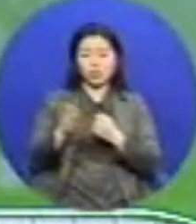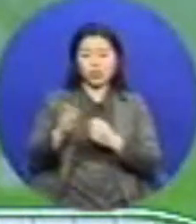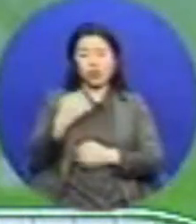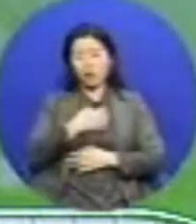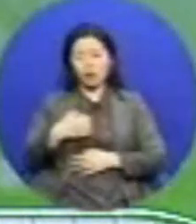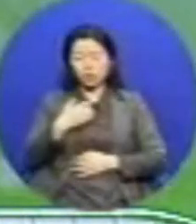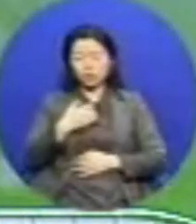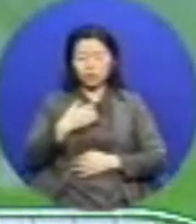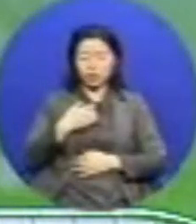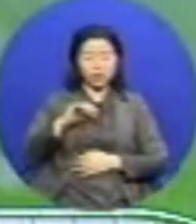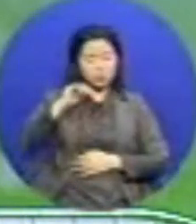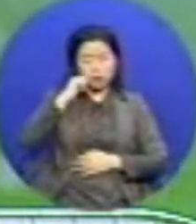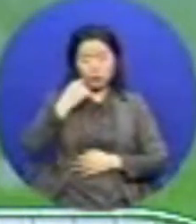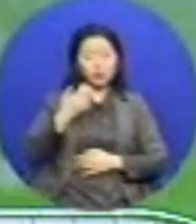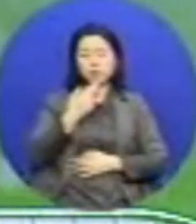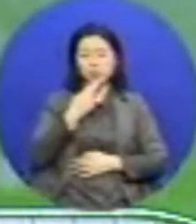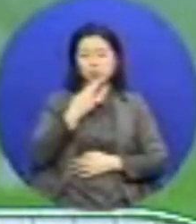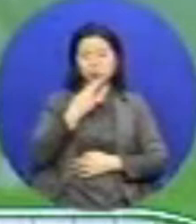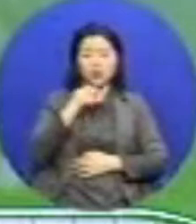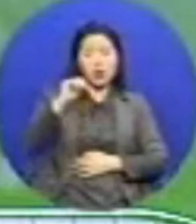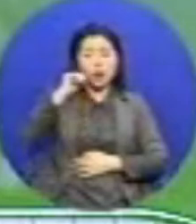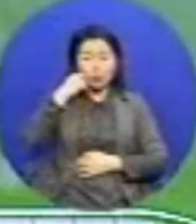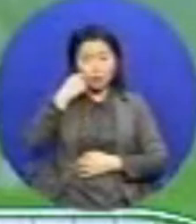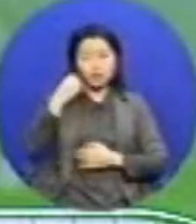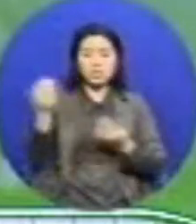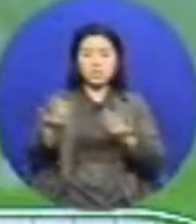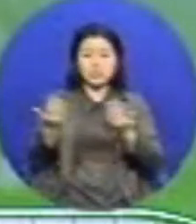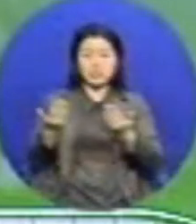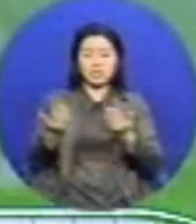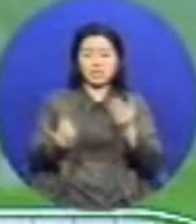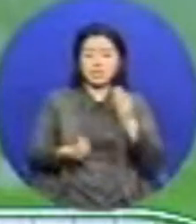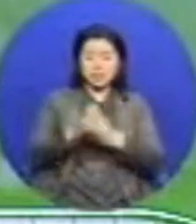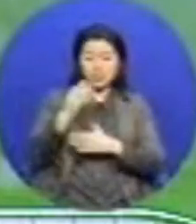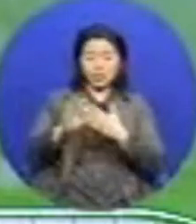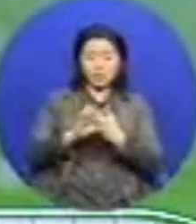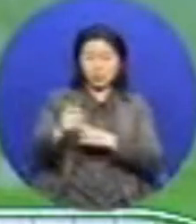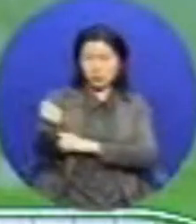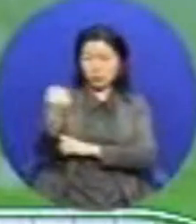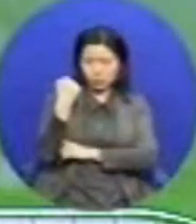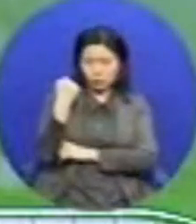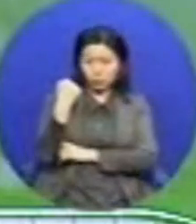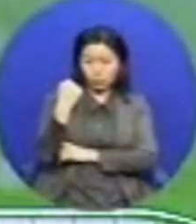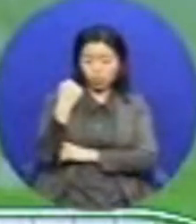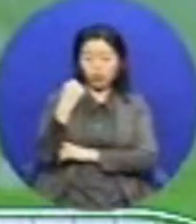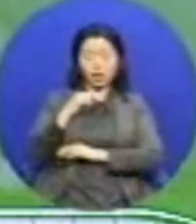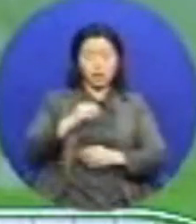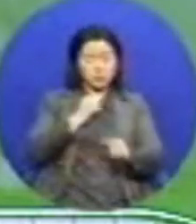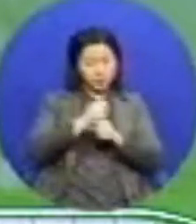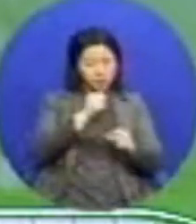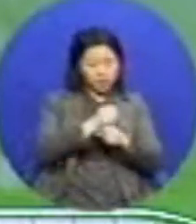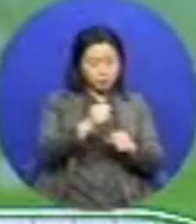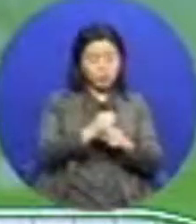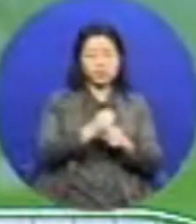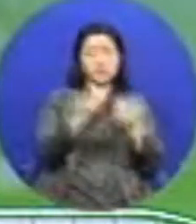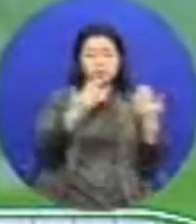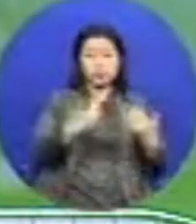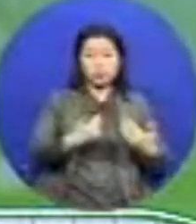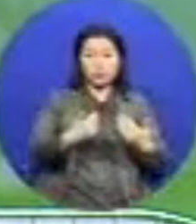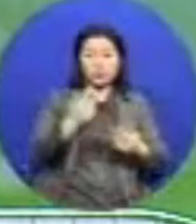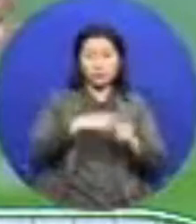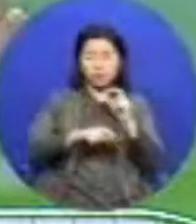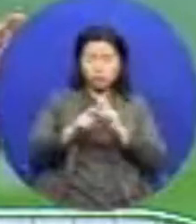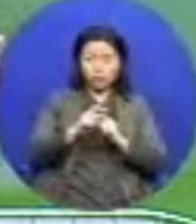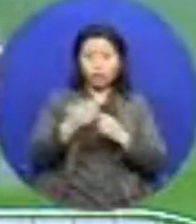어려운 일이 생기면 힘 주실 거고 남 가마니를 만나면 더 그는 해주실 거고 그러니 뭐 문제